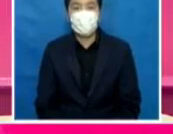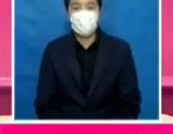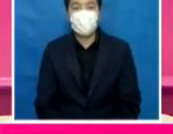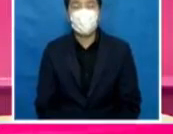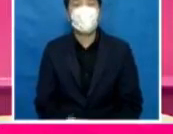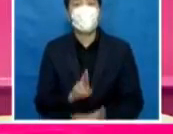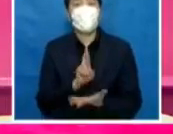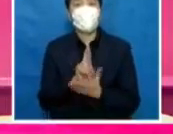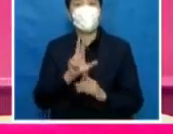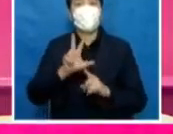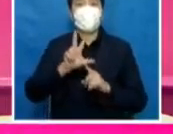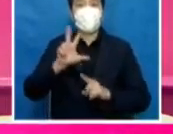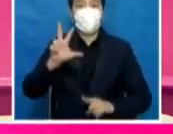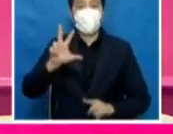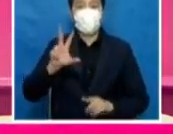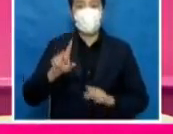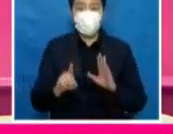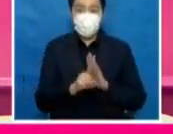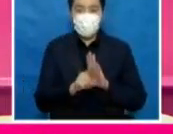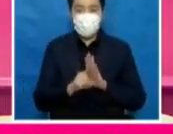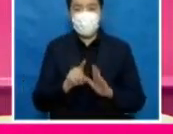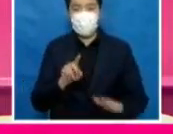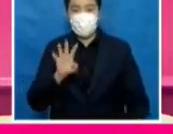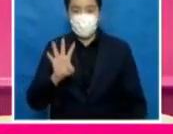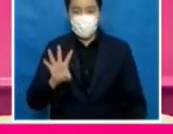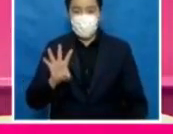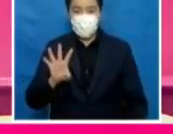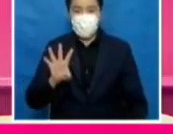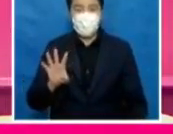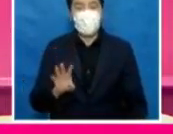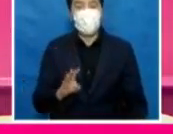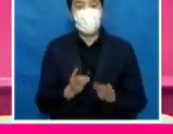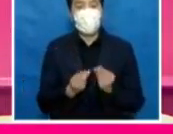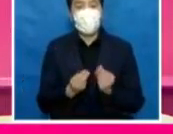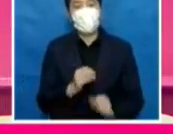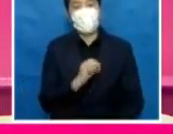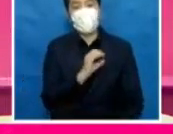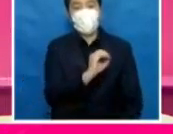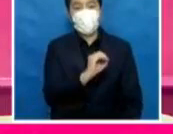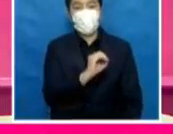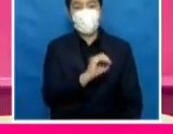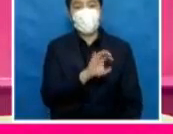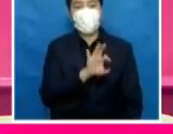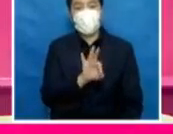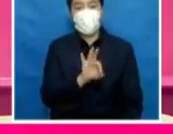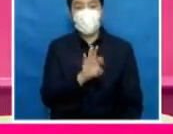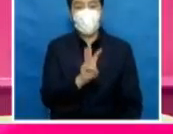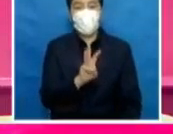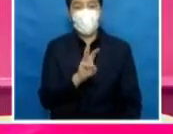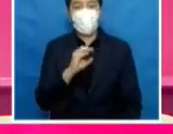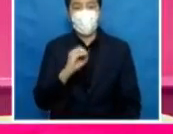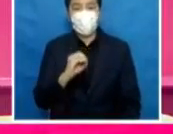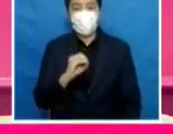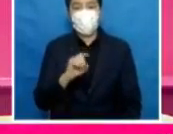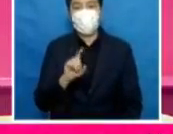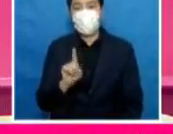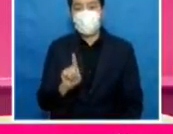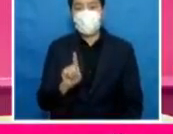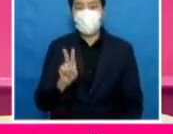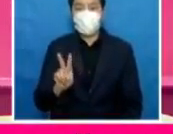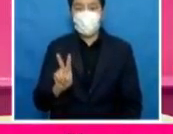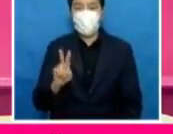อันดับที่3หมุนครั้งที่4เลขที่ออก0 960